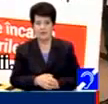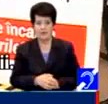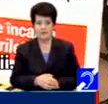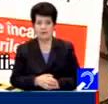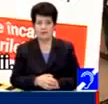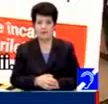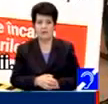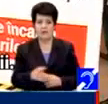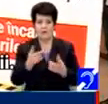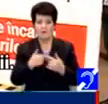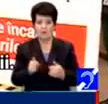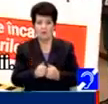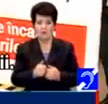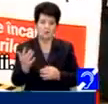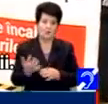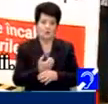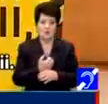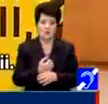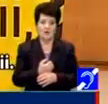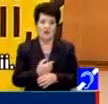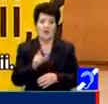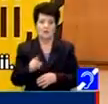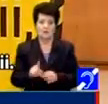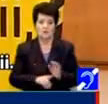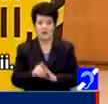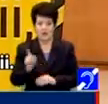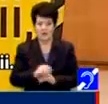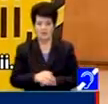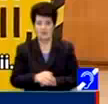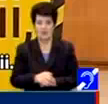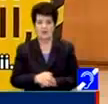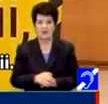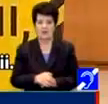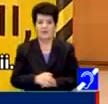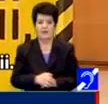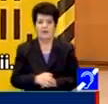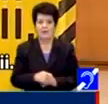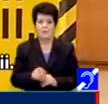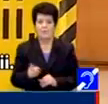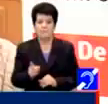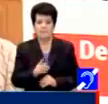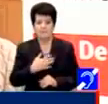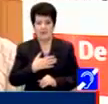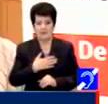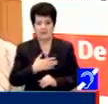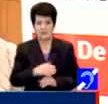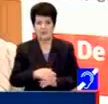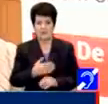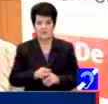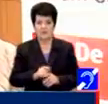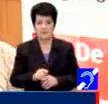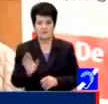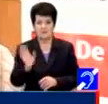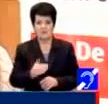правоохранительные органы таки доведут до ума то, что начали, и банк все-таки вернет наше сбережение. Asta munca de toată